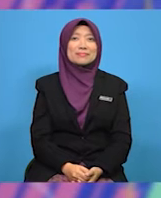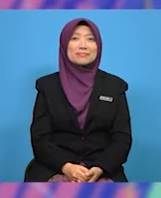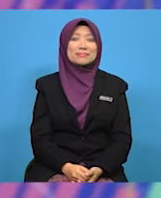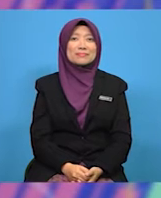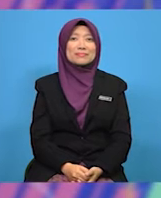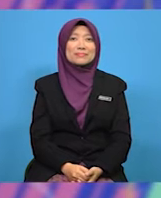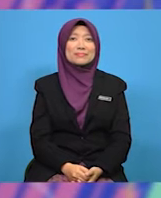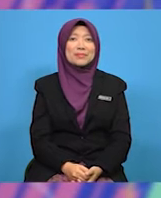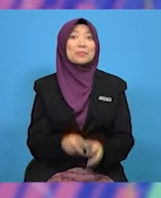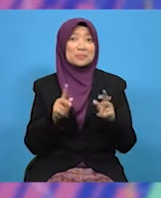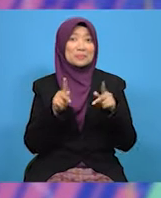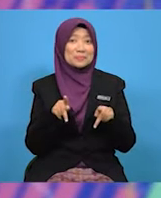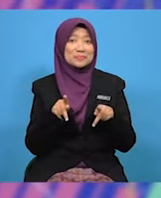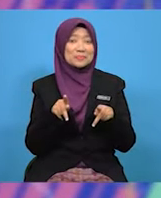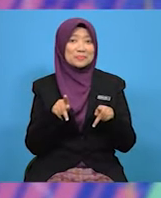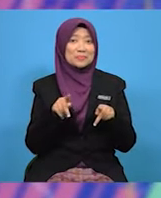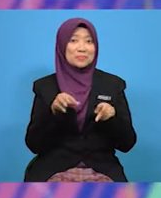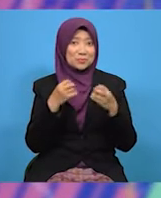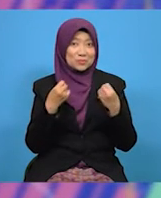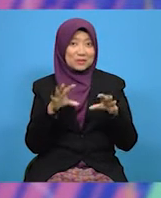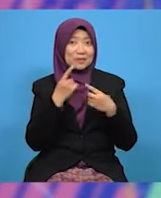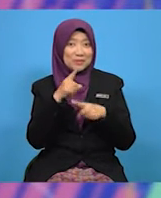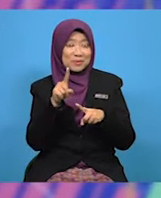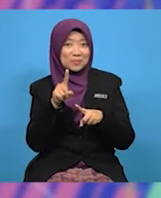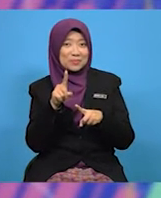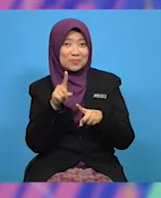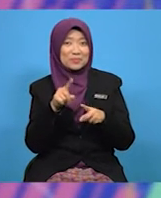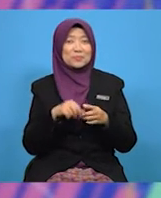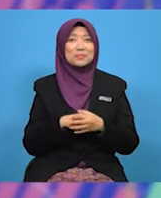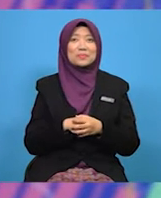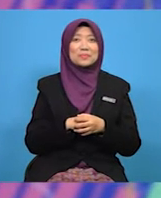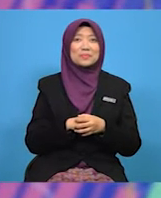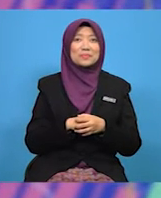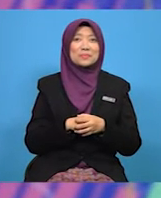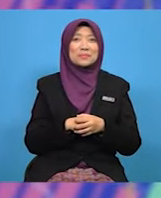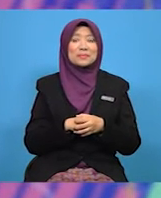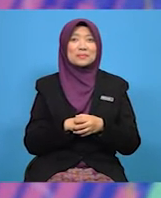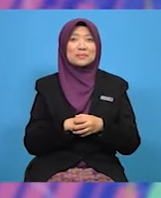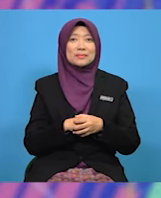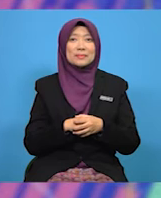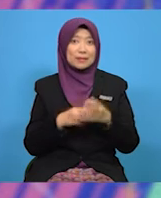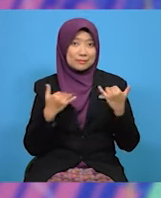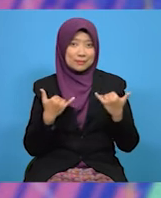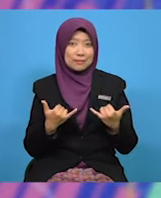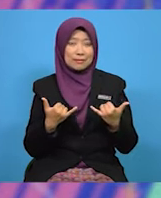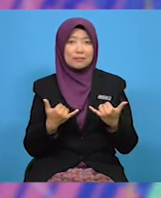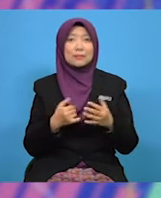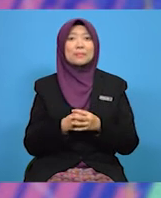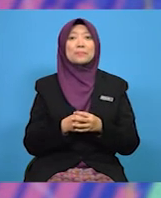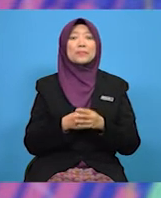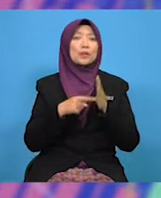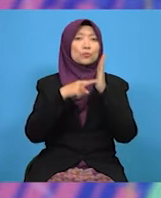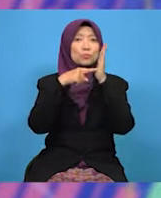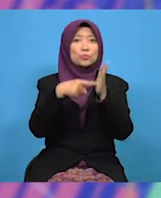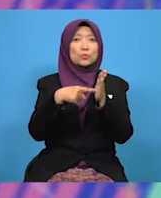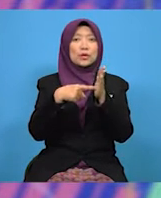Faila panjang adakah anda telah percaya selesaikan seorang tadi sekarang saya